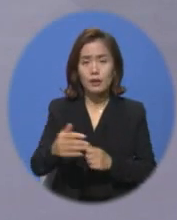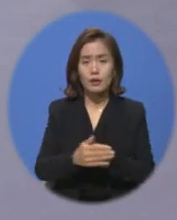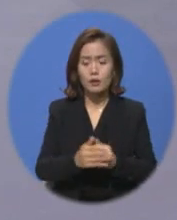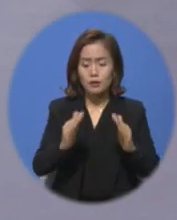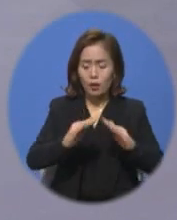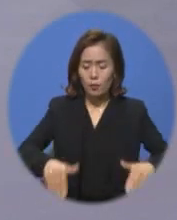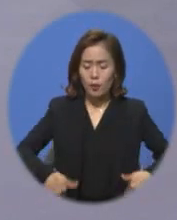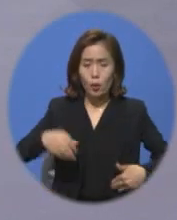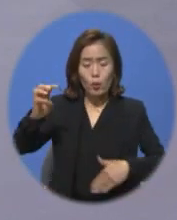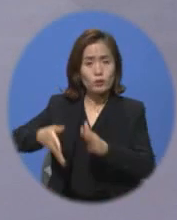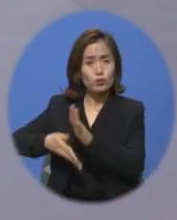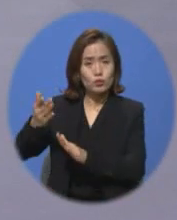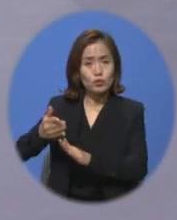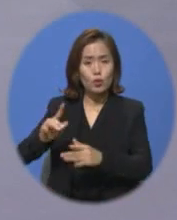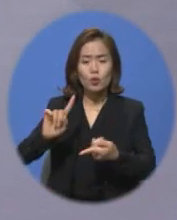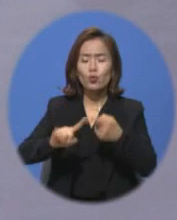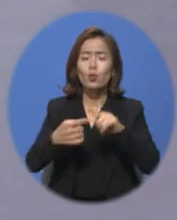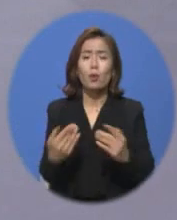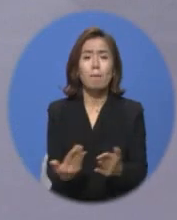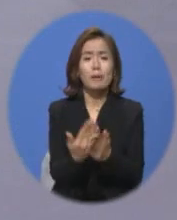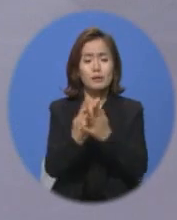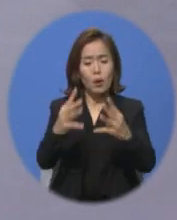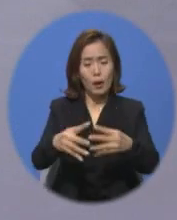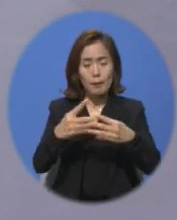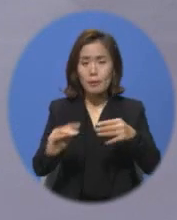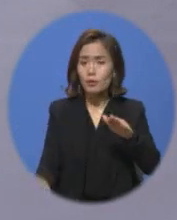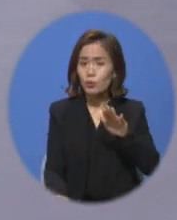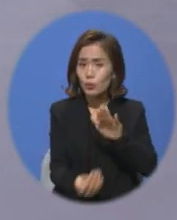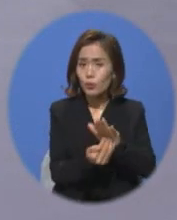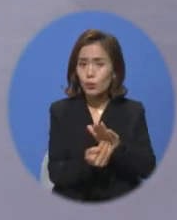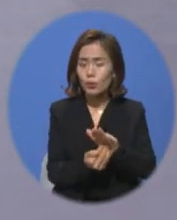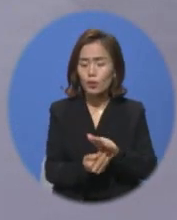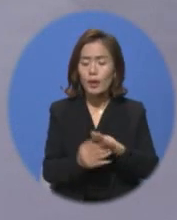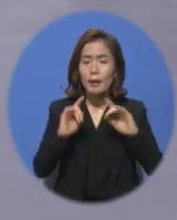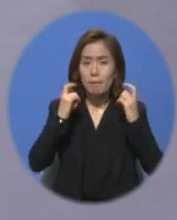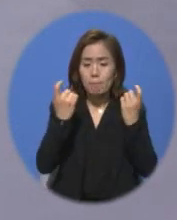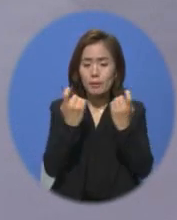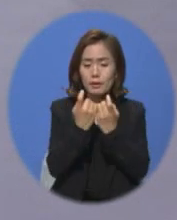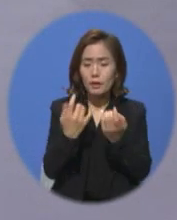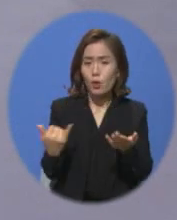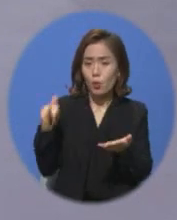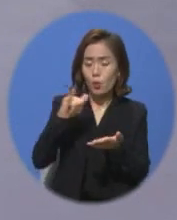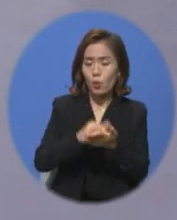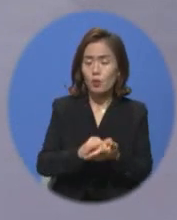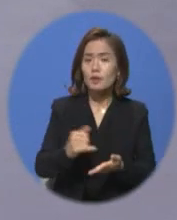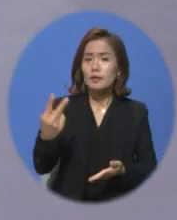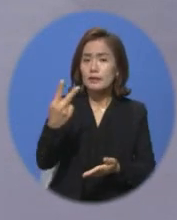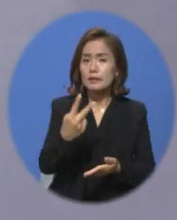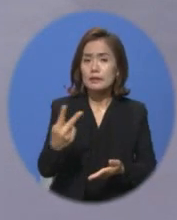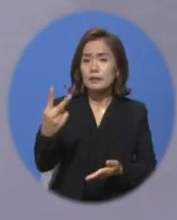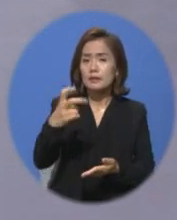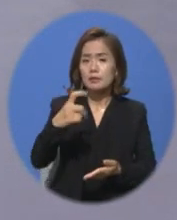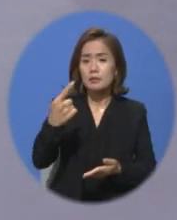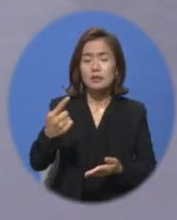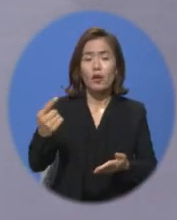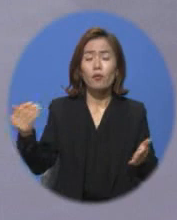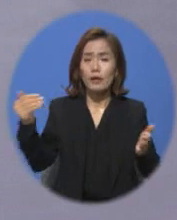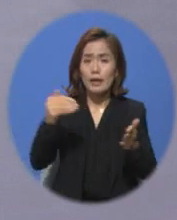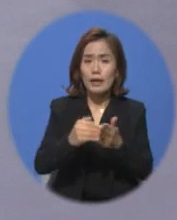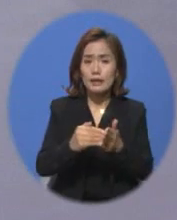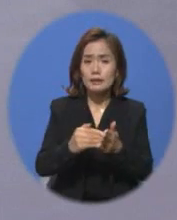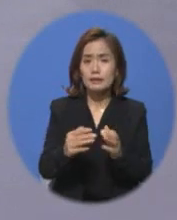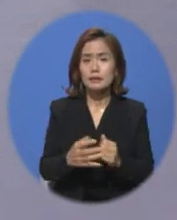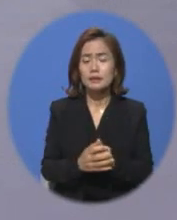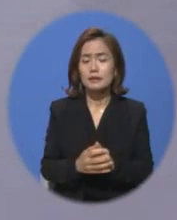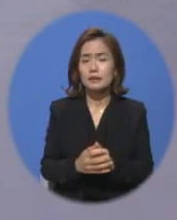전남-광주상호인정개발 위원회에서합의에도달했다.그들은2021년까지 민간공항을무안으로이전하겠다고